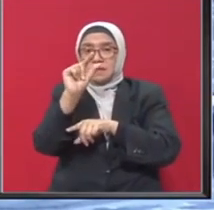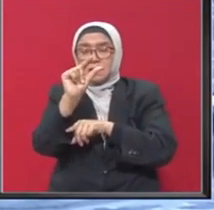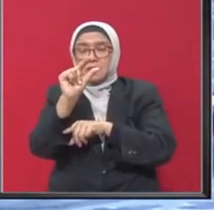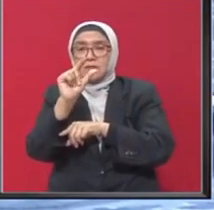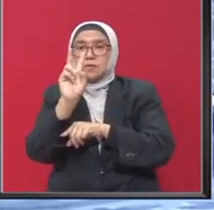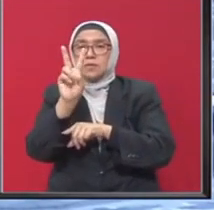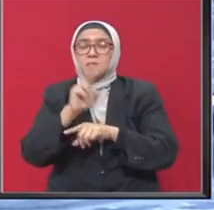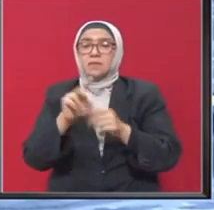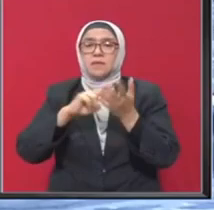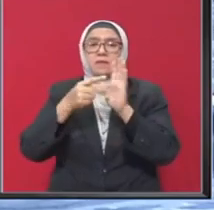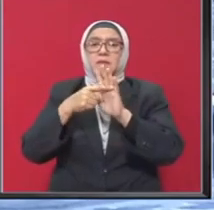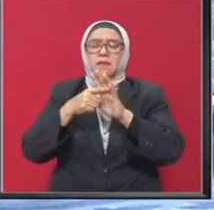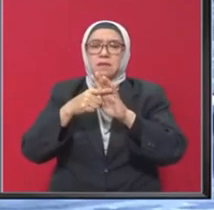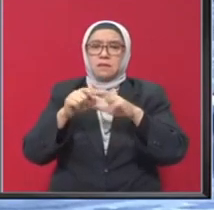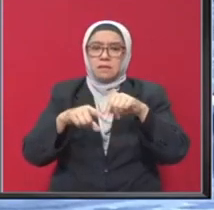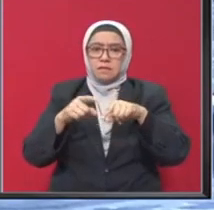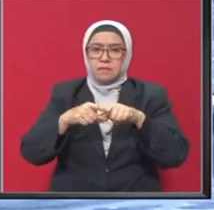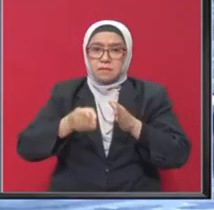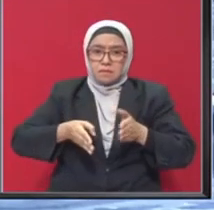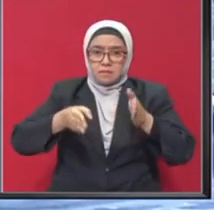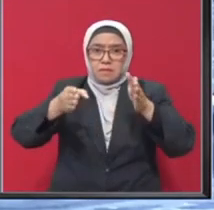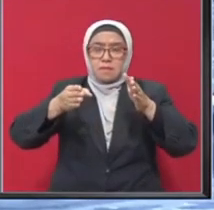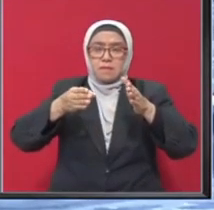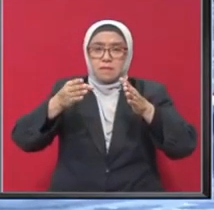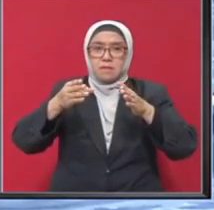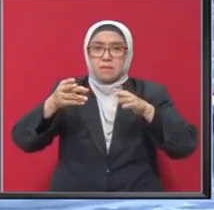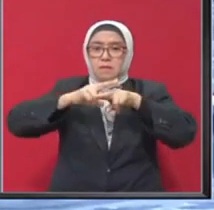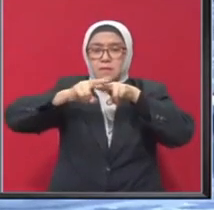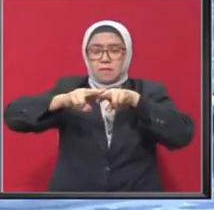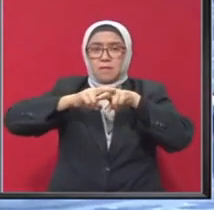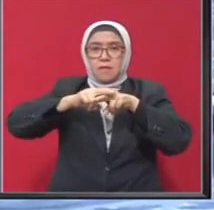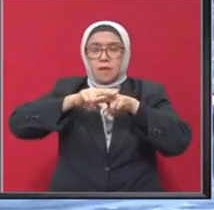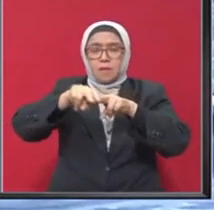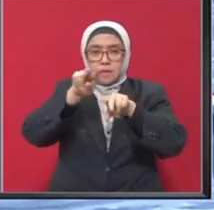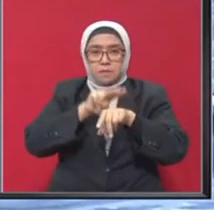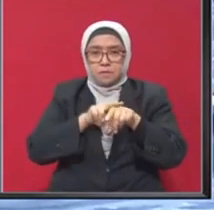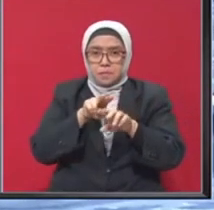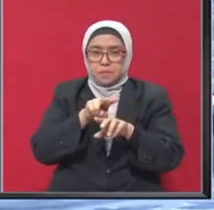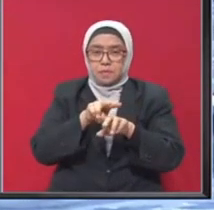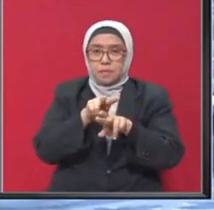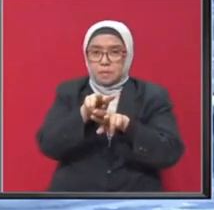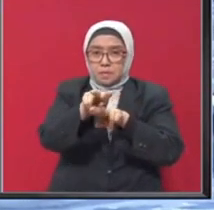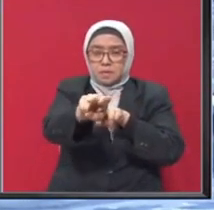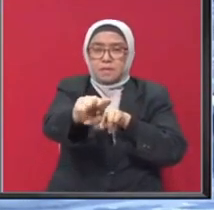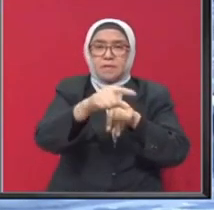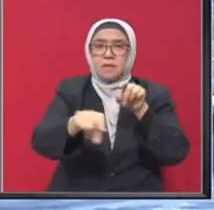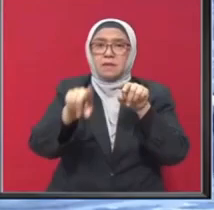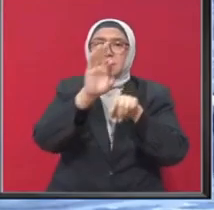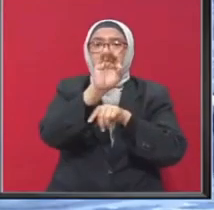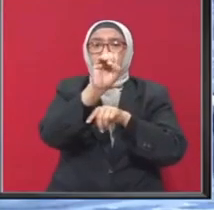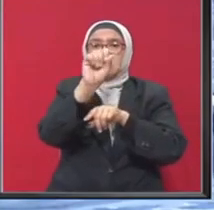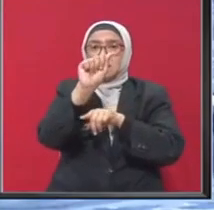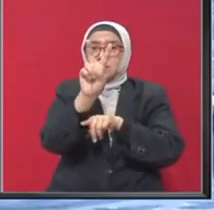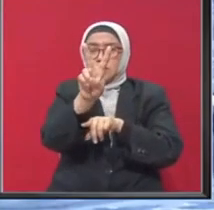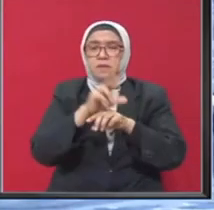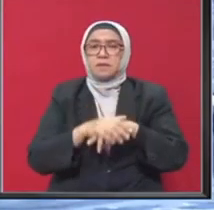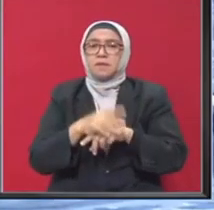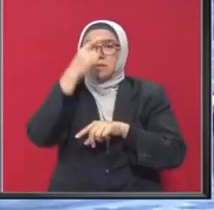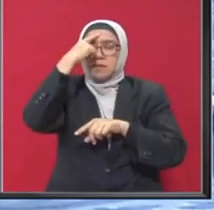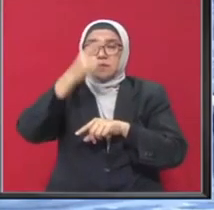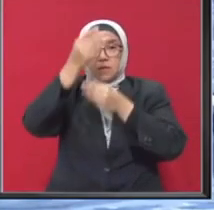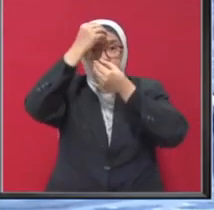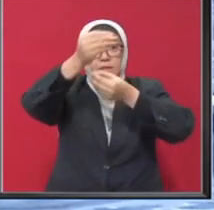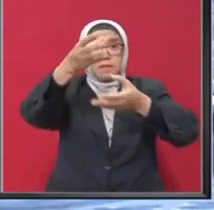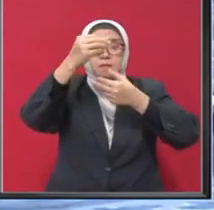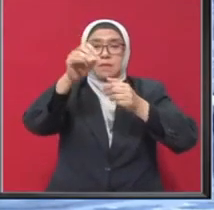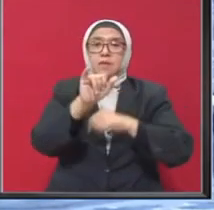tapi berkembang di lembah Klang fasal 2 untuk makluman Ah ya Muhammad Seremban dan dewan yang mulai